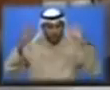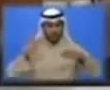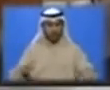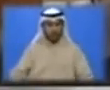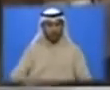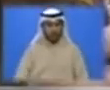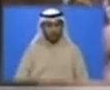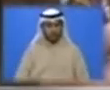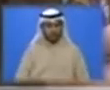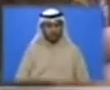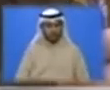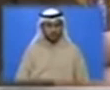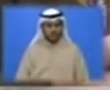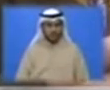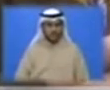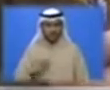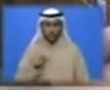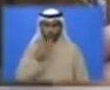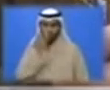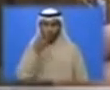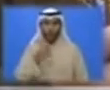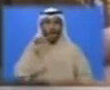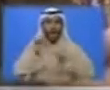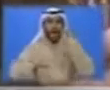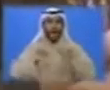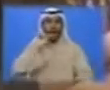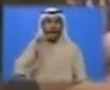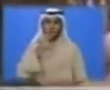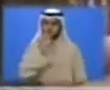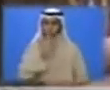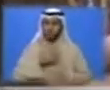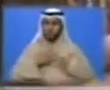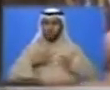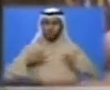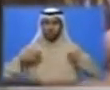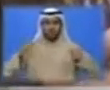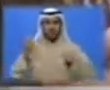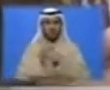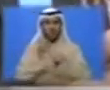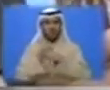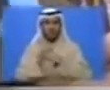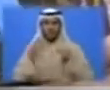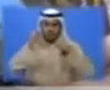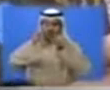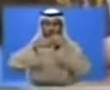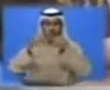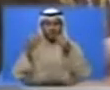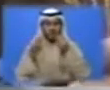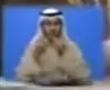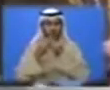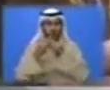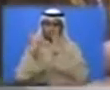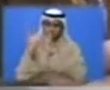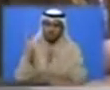الصديقة. حضرنا اليوم الوطني لمملكة بوتان، وهذا يؤكد